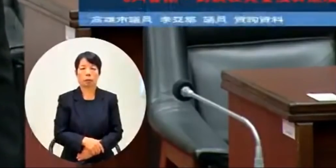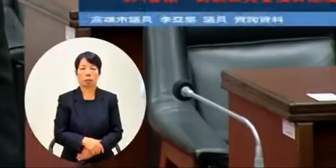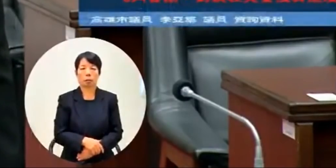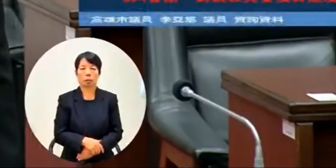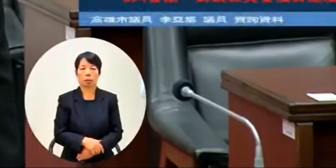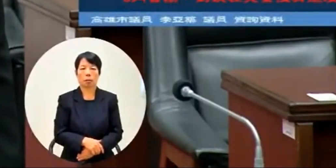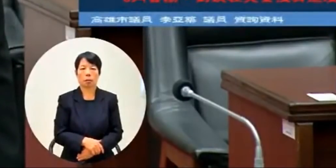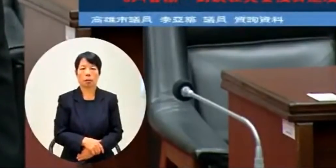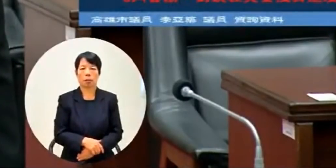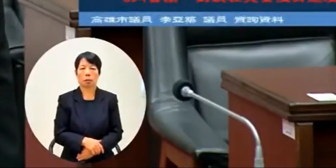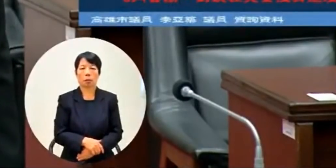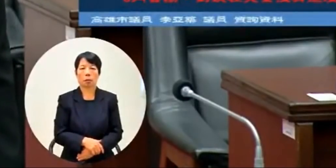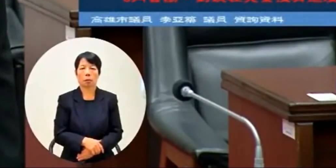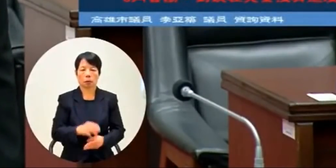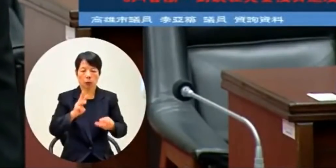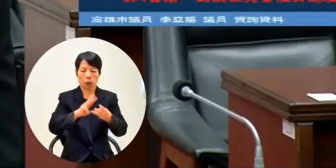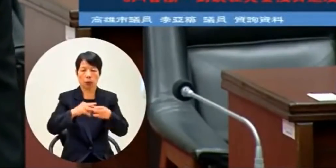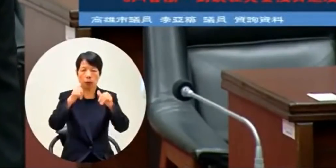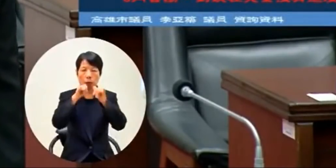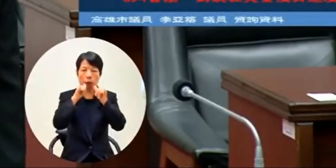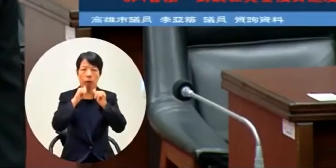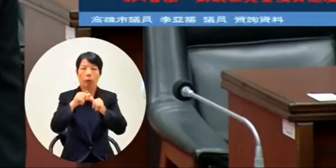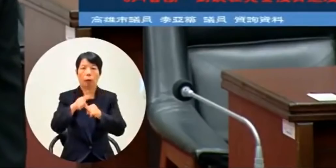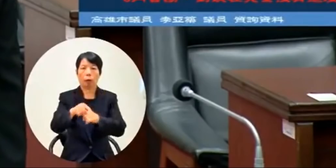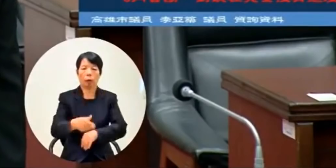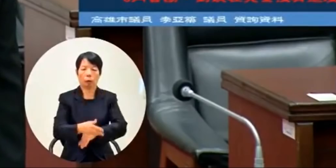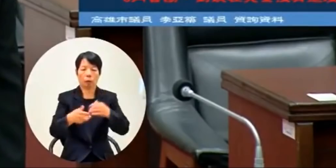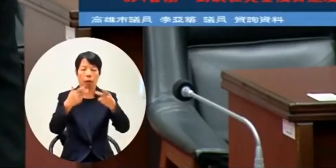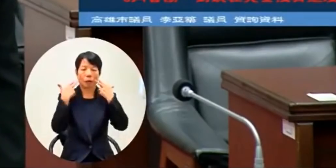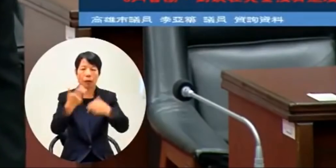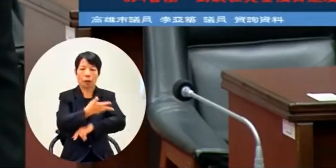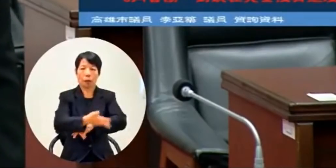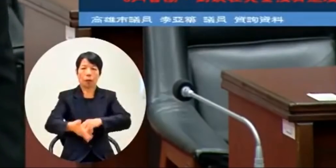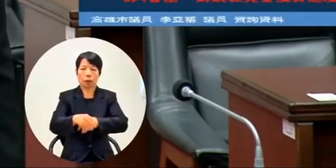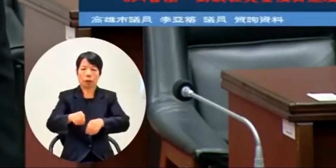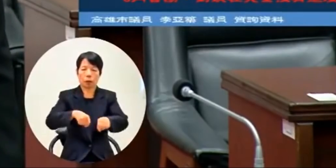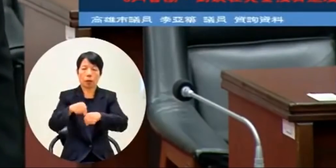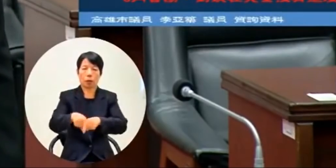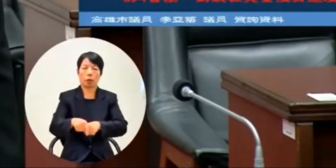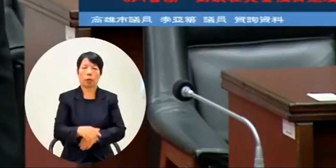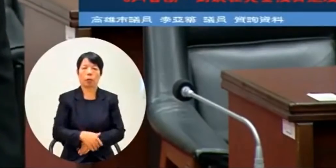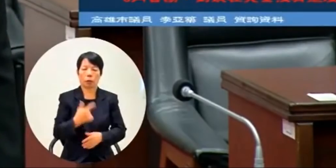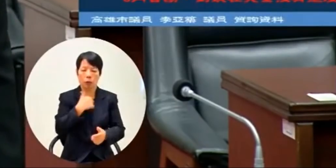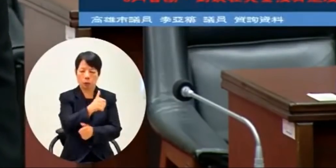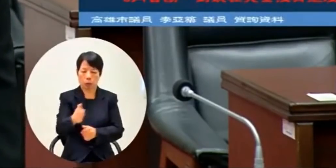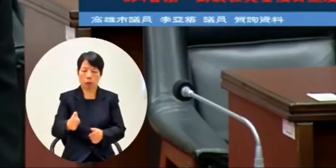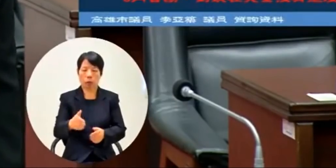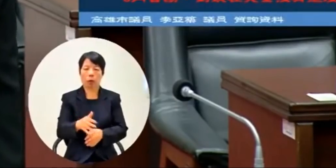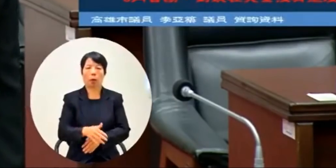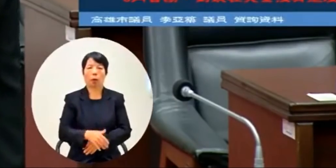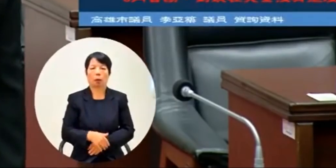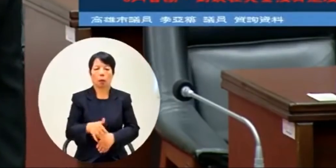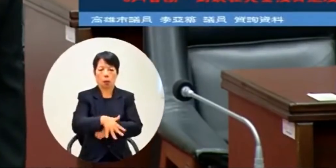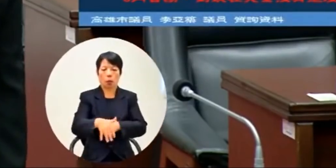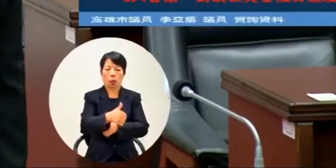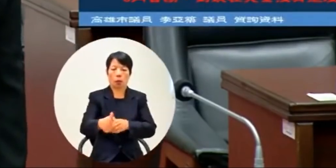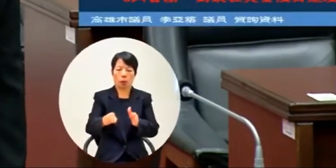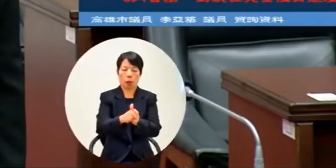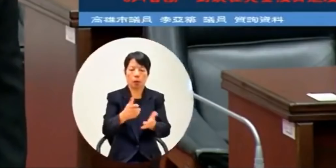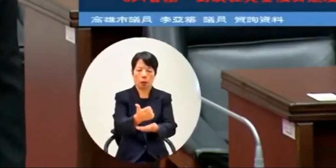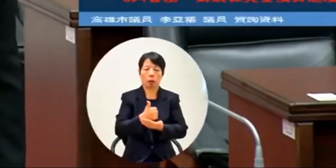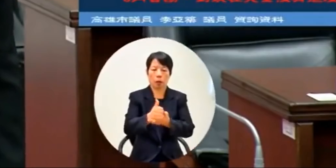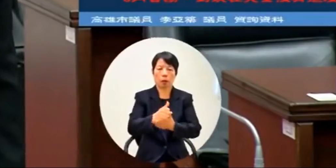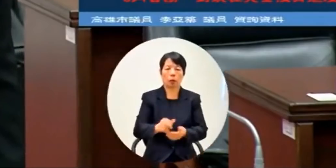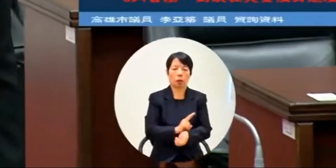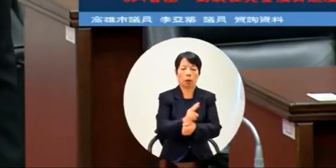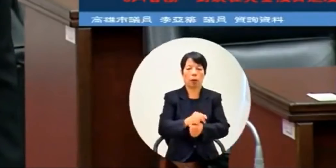好，我们接下来看我们田寮野溪的整治计划。本席哈也要感谢我们吴怡丁委员，他们有邀请我们林务局的